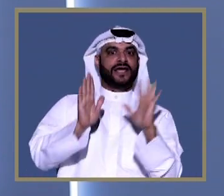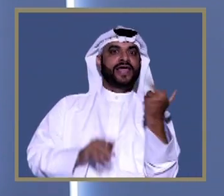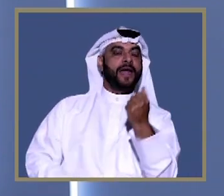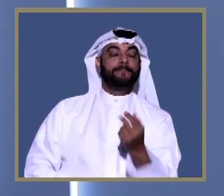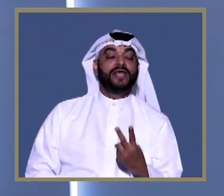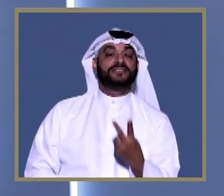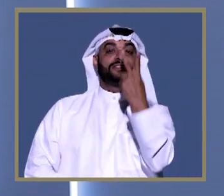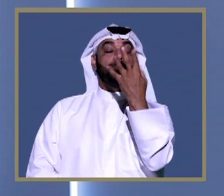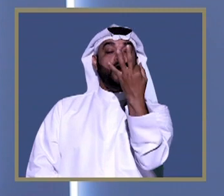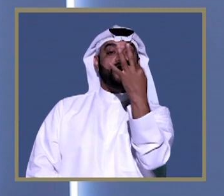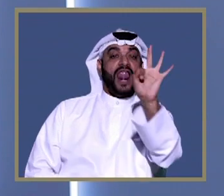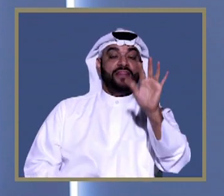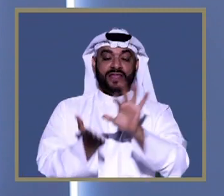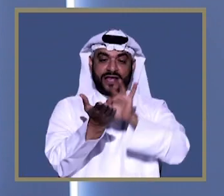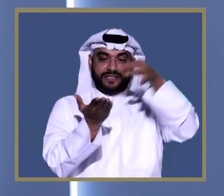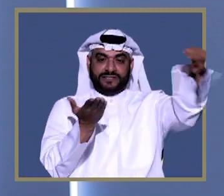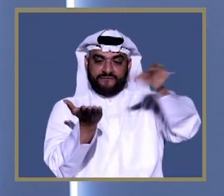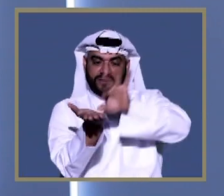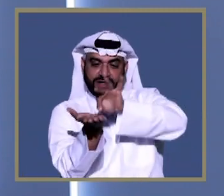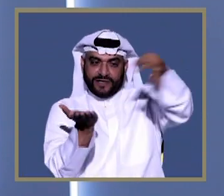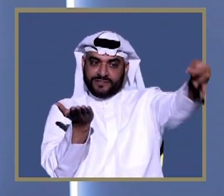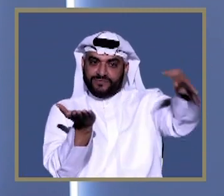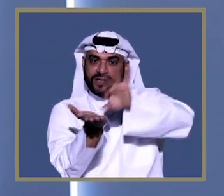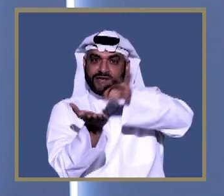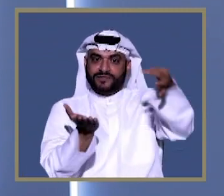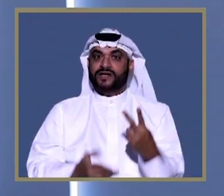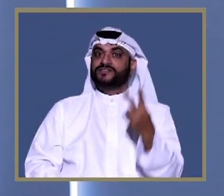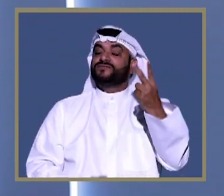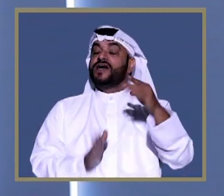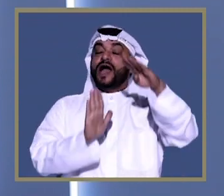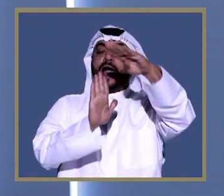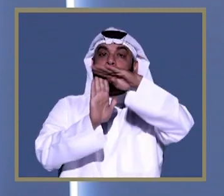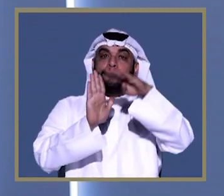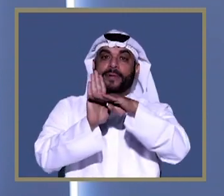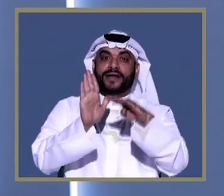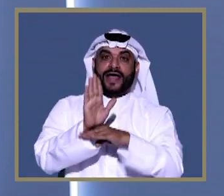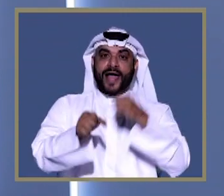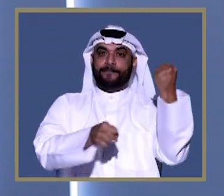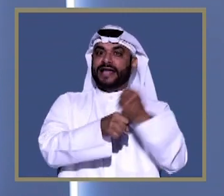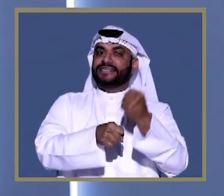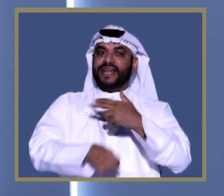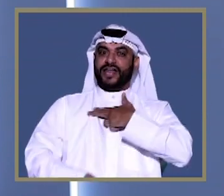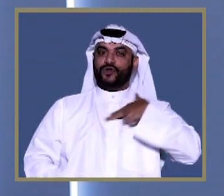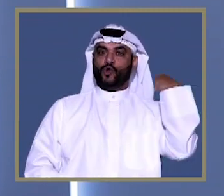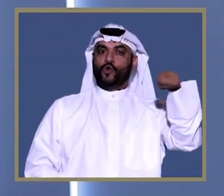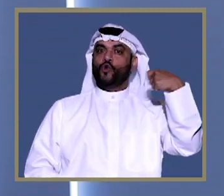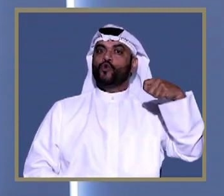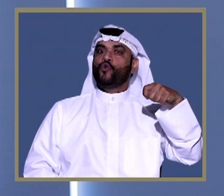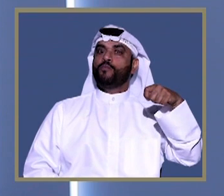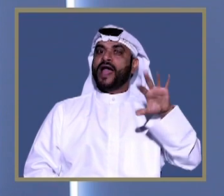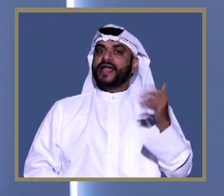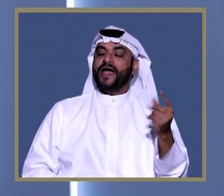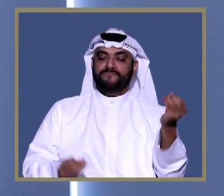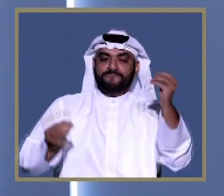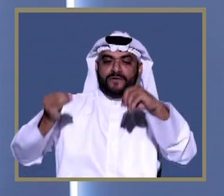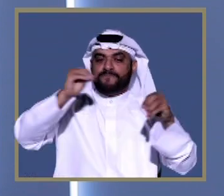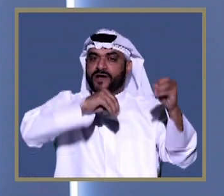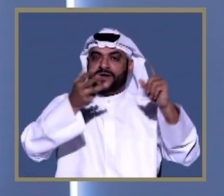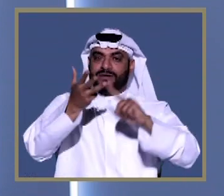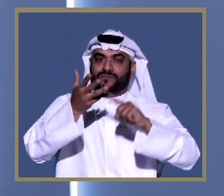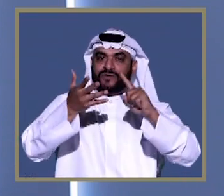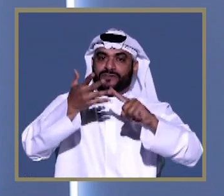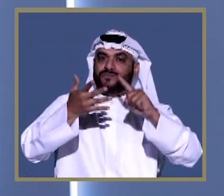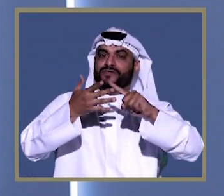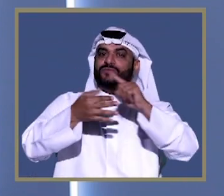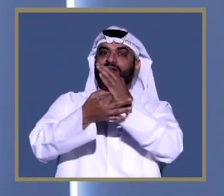عن 37 صفحة يطرح برنامج عمل الحكومة، وهذا البرنامج يشمل على عدة